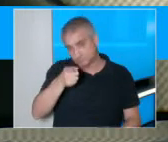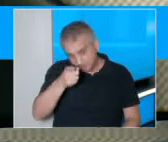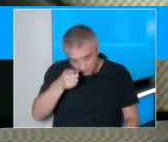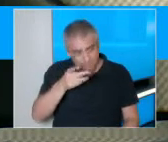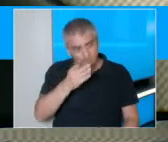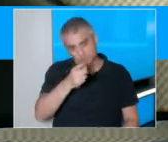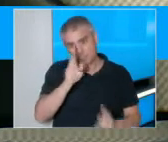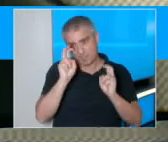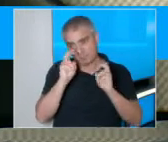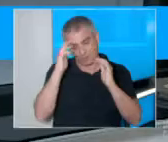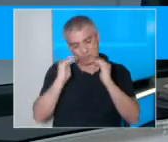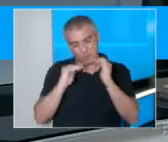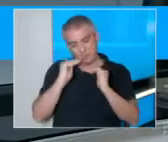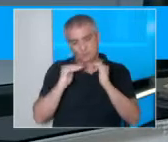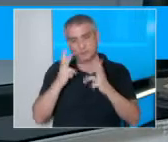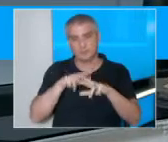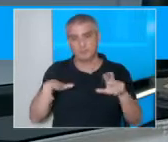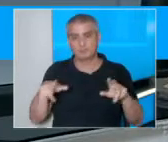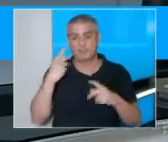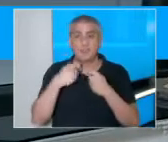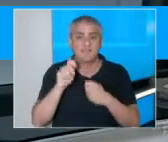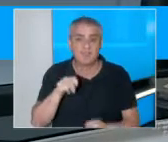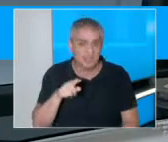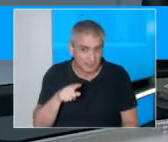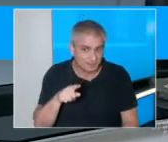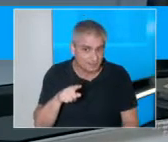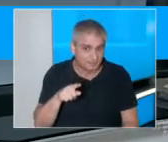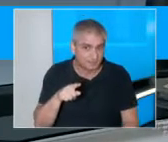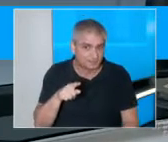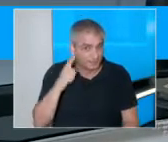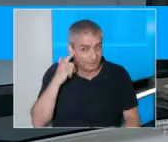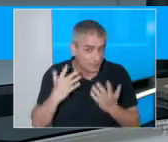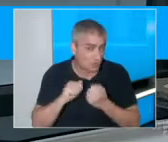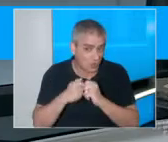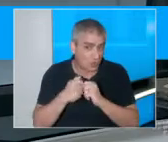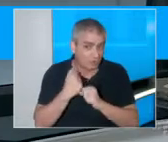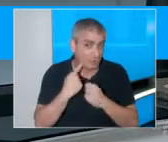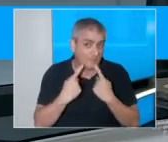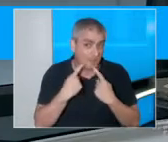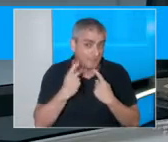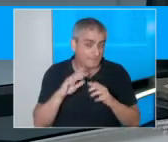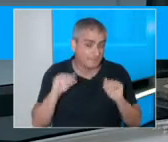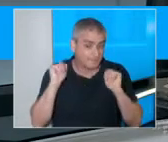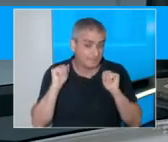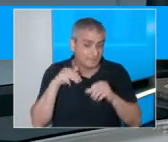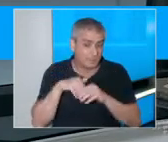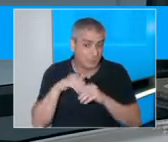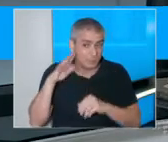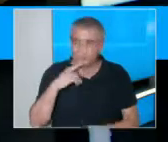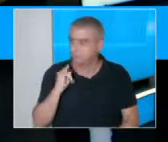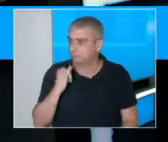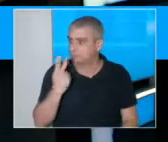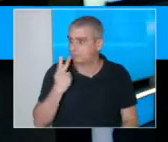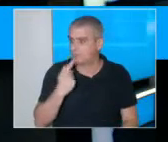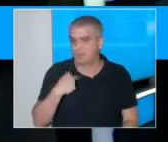לשאול. זה הגדרה פרופורציונלית למצב... אבל היה באמת חבר כנסת ששקל, או לפחות ניהל מגעים, על הימנעות במסגרת הצבעות. בוודאי,